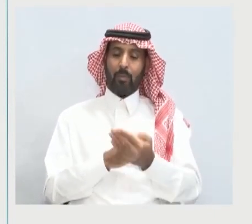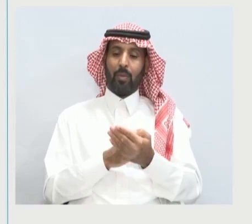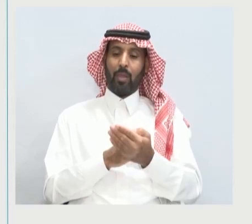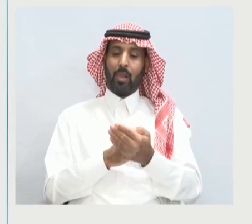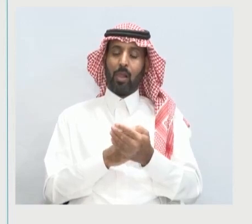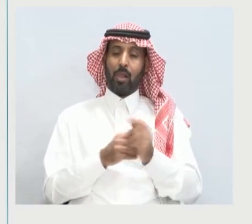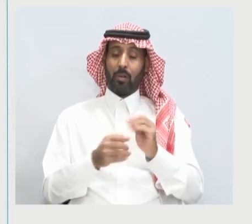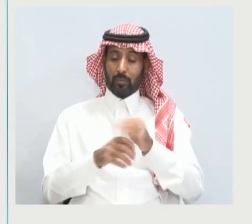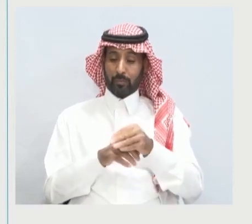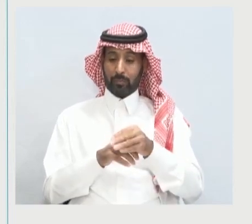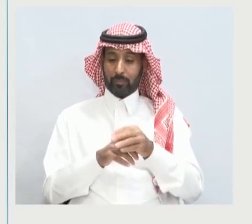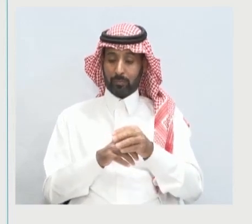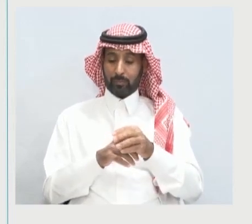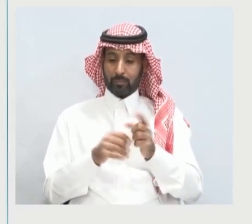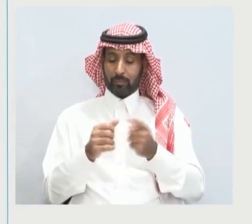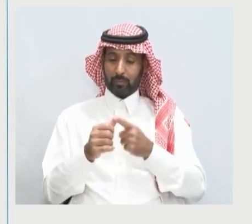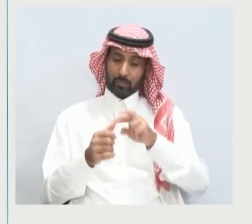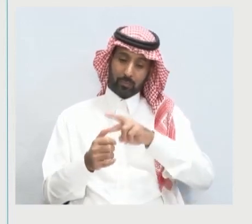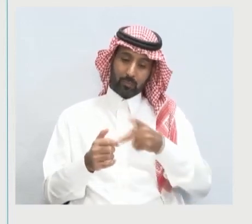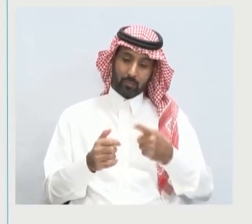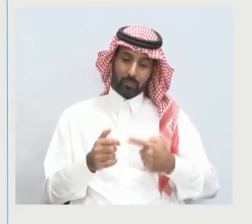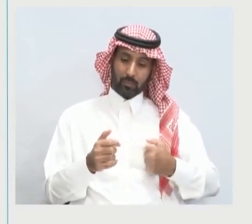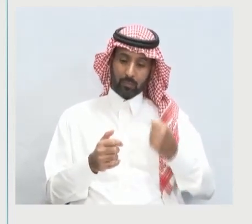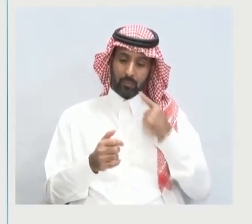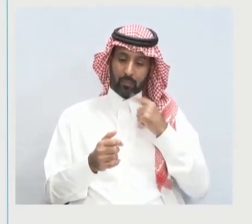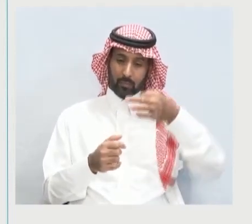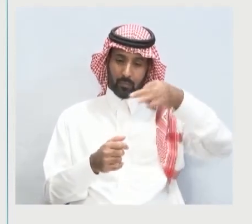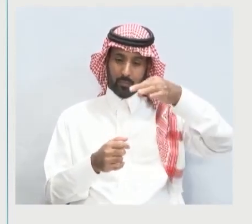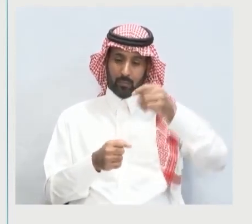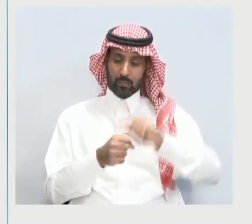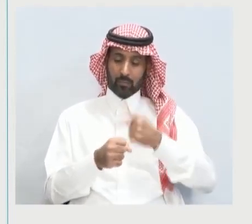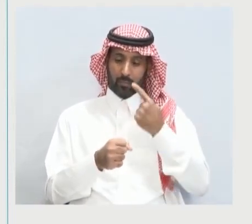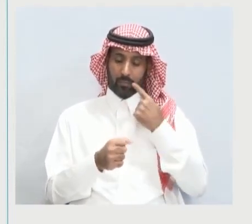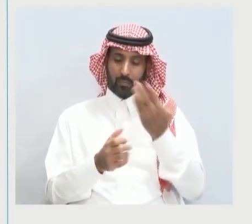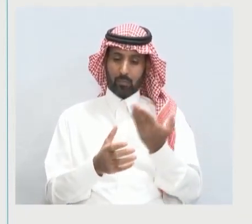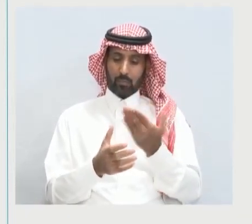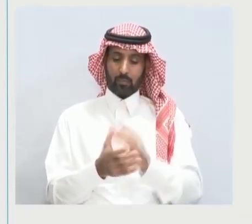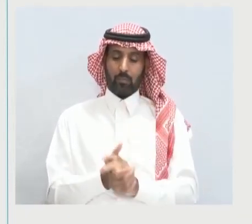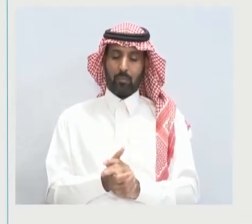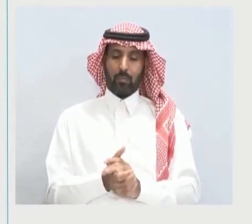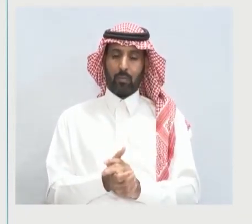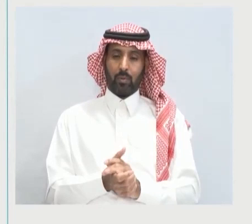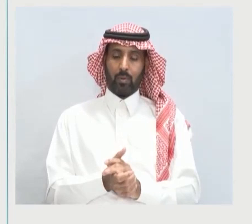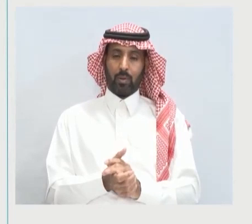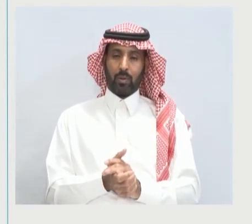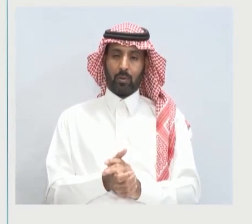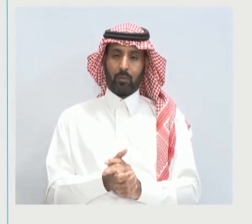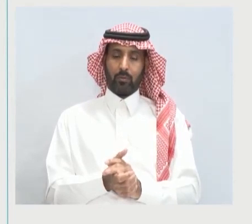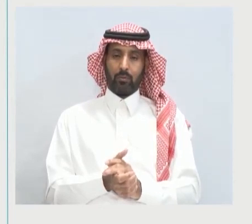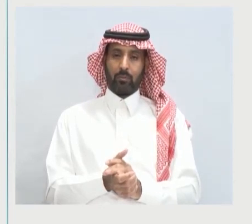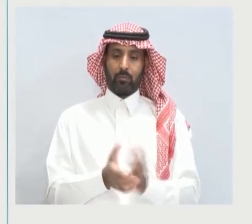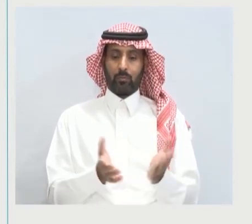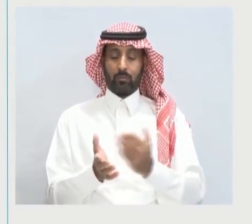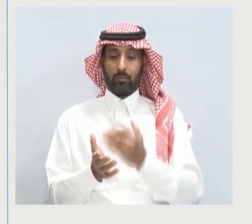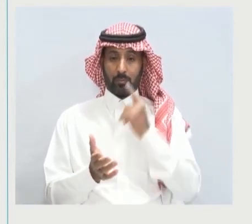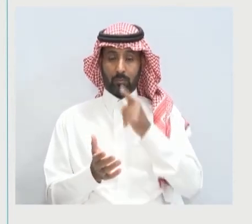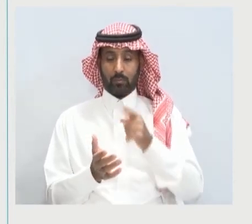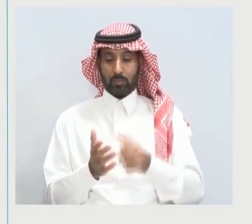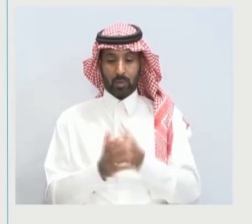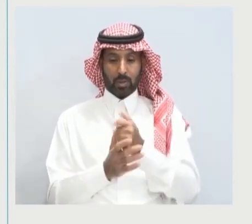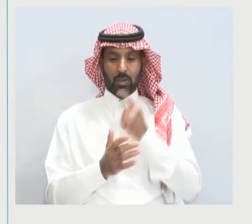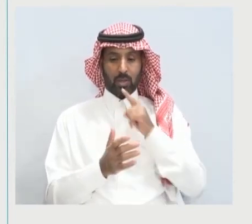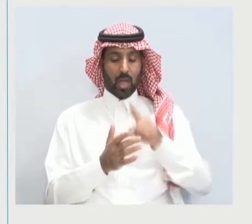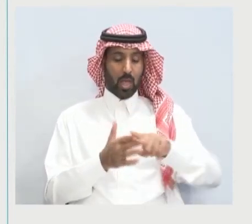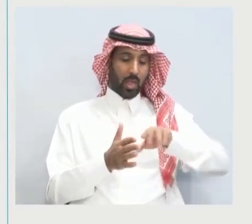سيتم تغيير اسم ورقه العمل كذلك نستطيع